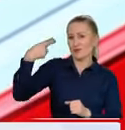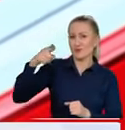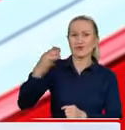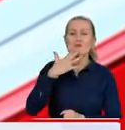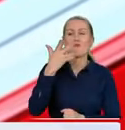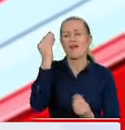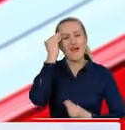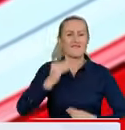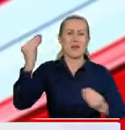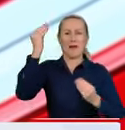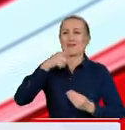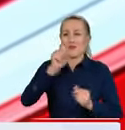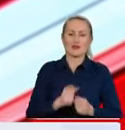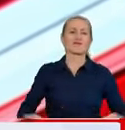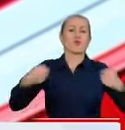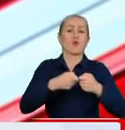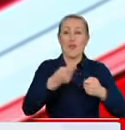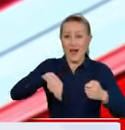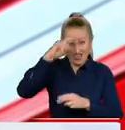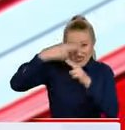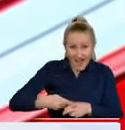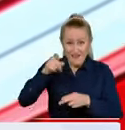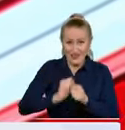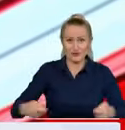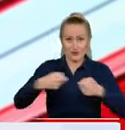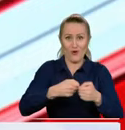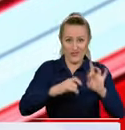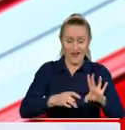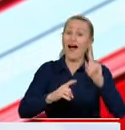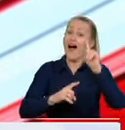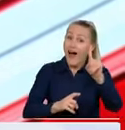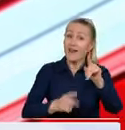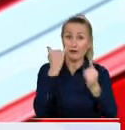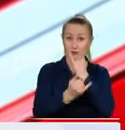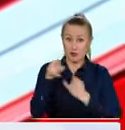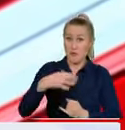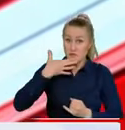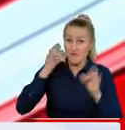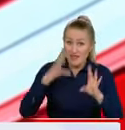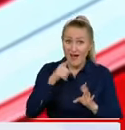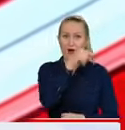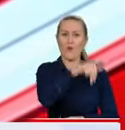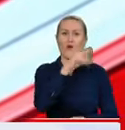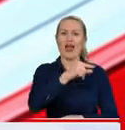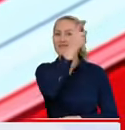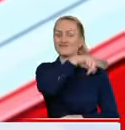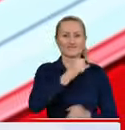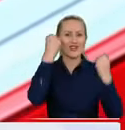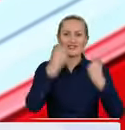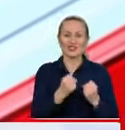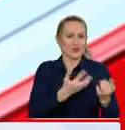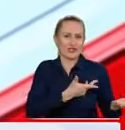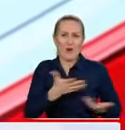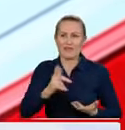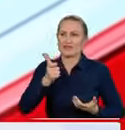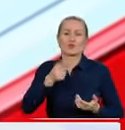wyimaginowanej wspólnocie, o wspólnocie dla naiwniaków. A niestety, jeżeli takie słowa padają, to w Unii Europejskiej bardzo trudno jest cokolwiek załatwić.